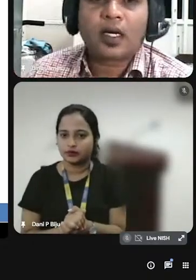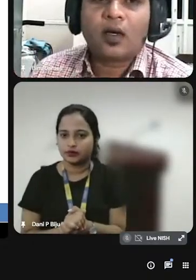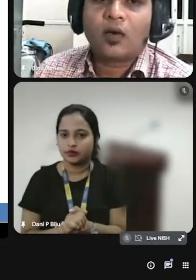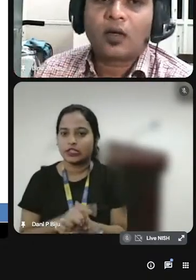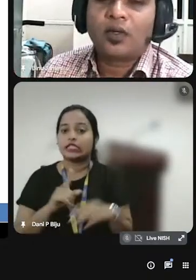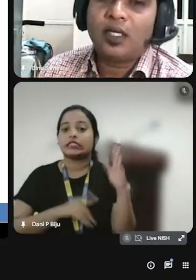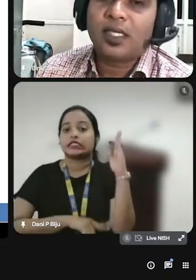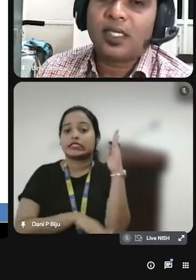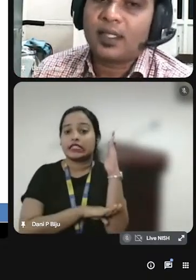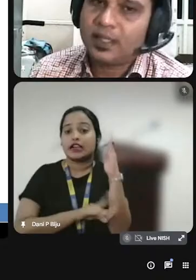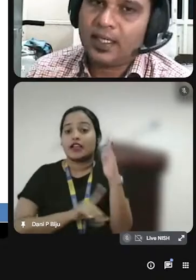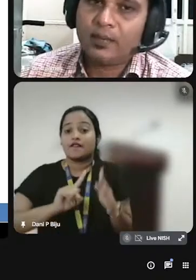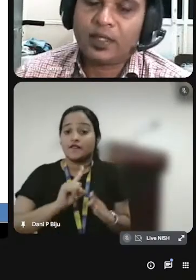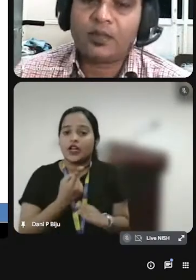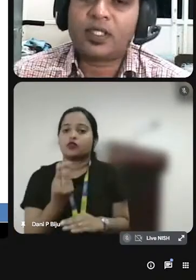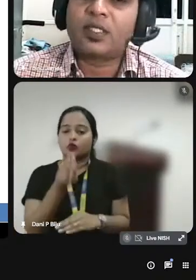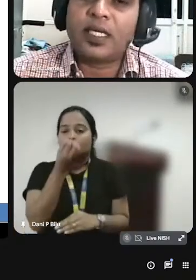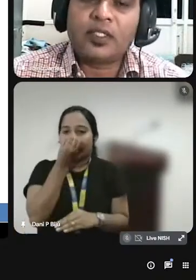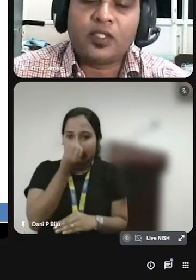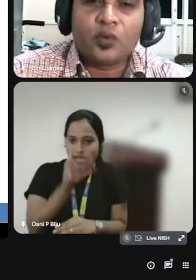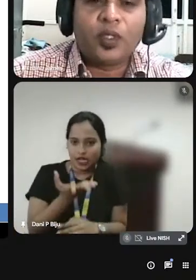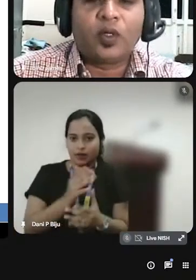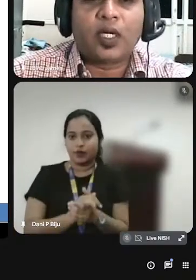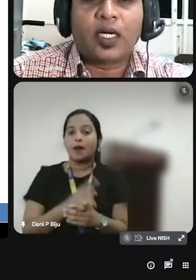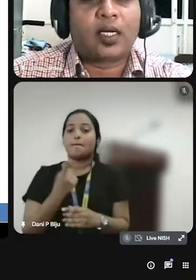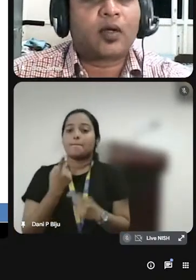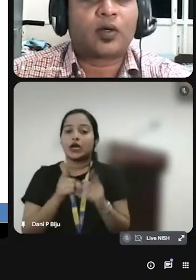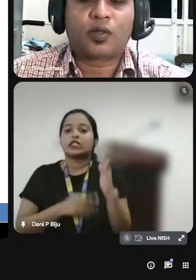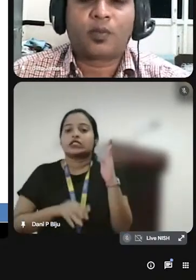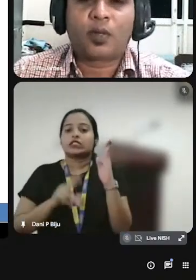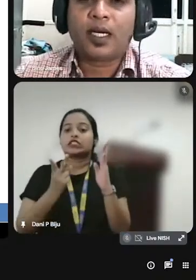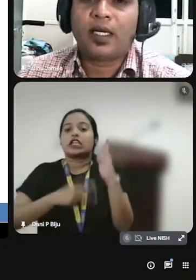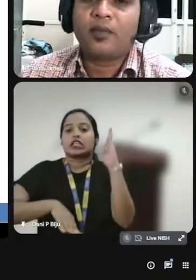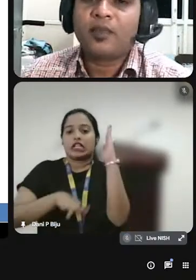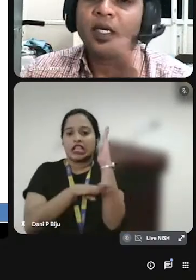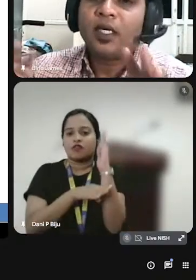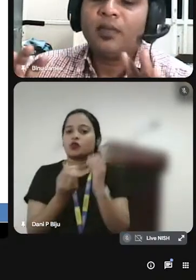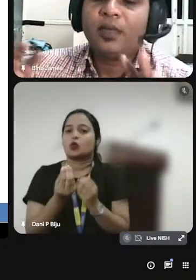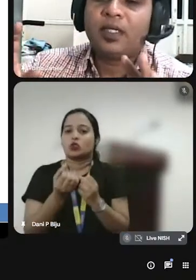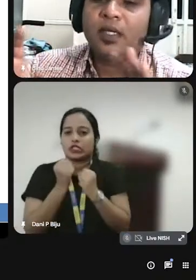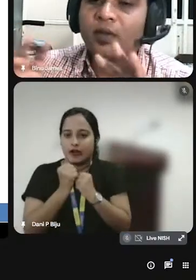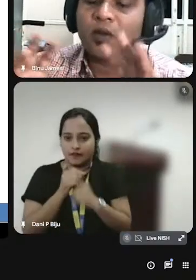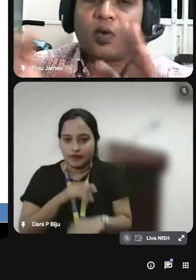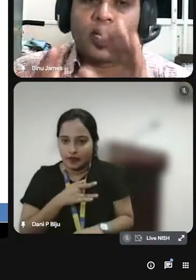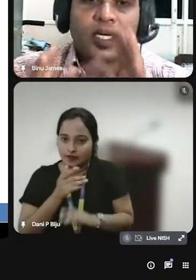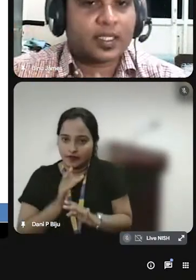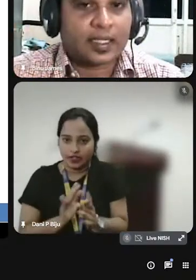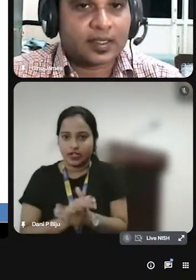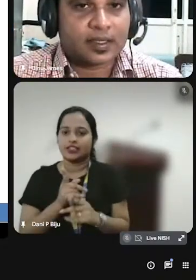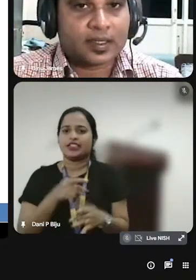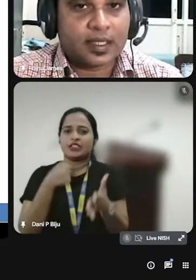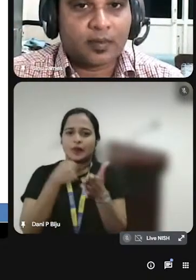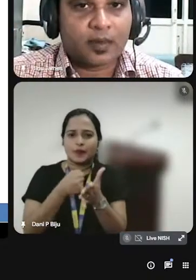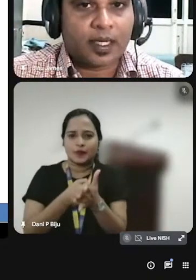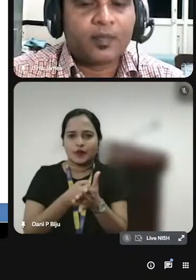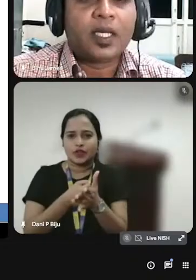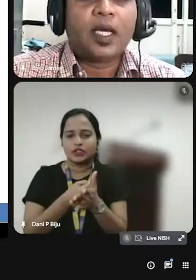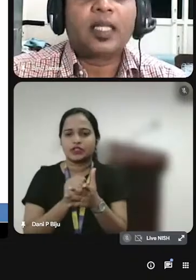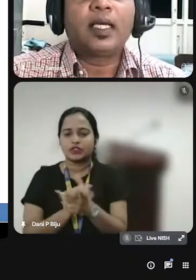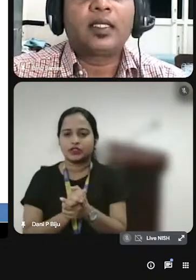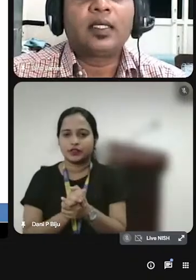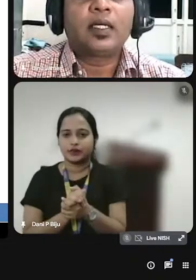1 ആൾക്കാർക്ക് കുറച്ചുകൂടി ഈസിയർ ആയിട്ട് ചെയ്യാൻ പറ്റും. പക്ഷെ സ്റ്റേജ് 2 ആൾക്കാർക്ക് കുറച്ചുകൂടി പാടായിരിക്കും. ഇത് ബേസിക്കലി കോർഡിനേഷൻ എക്സസൈസ് ആയിട്ട്